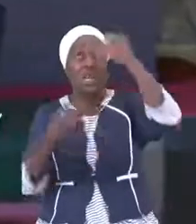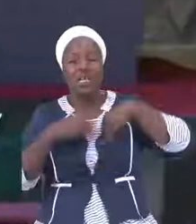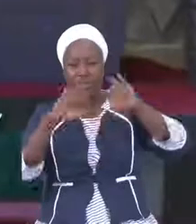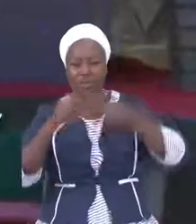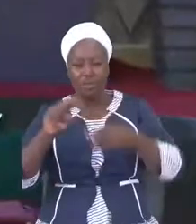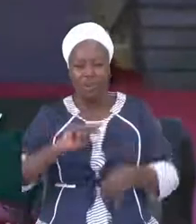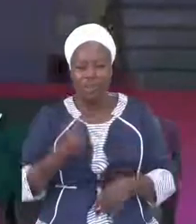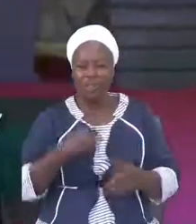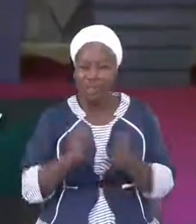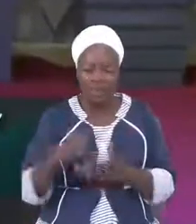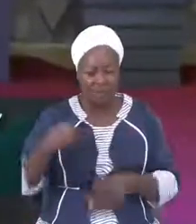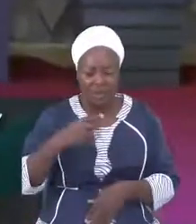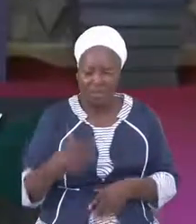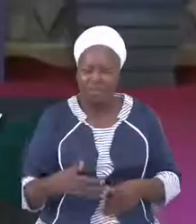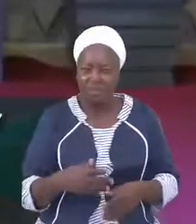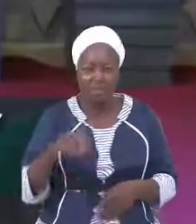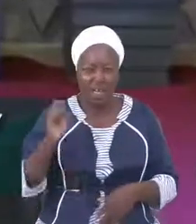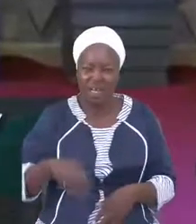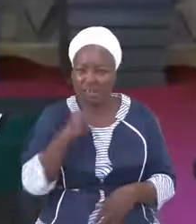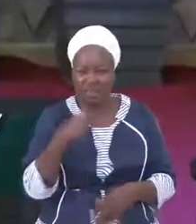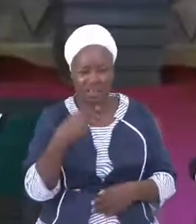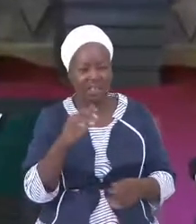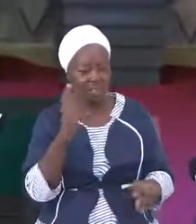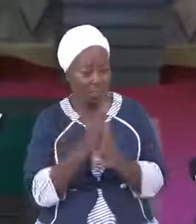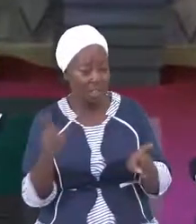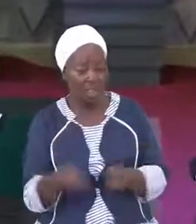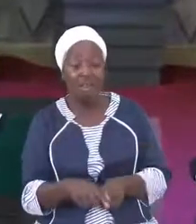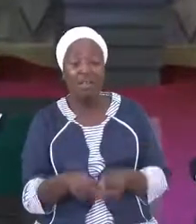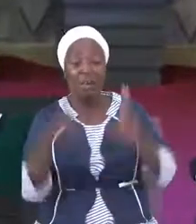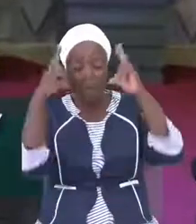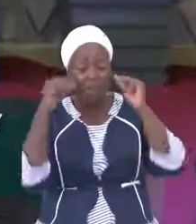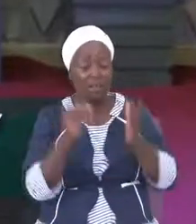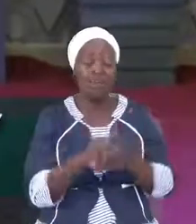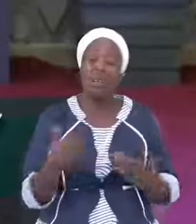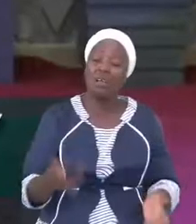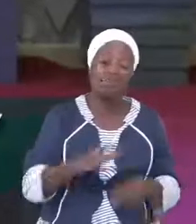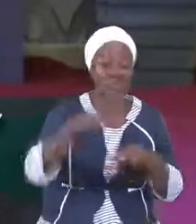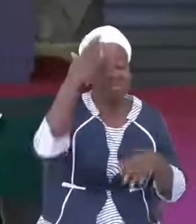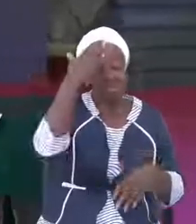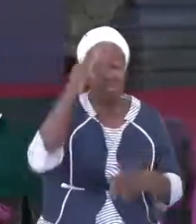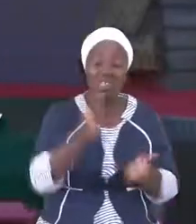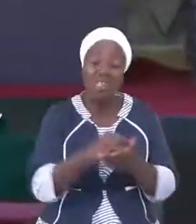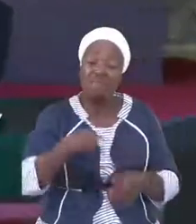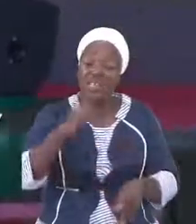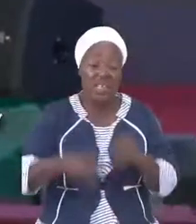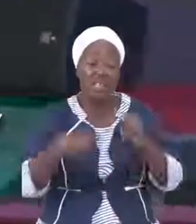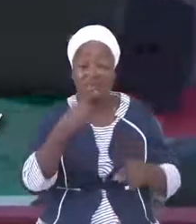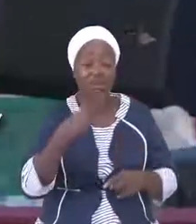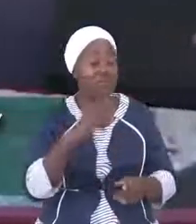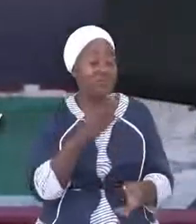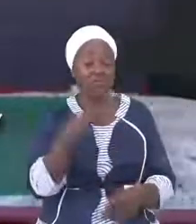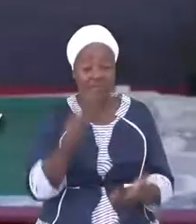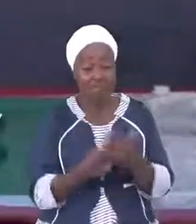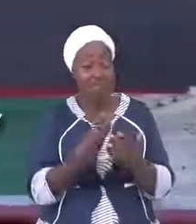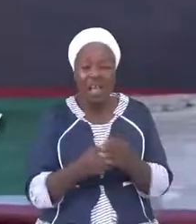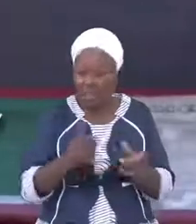donné. Nous ne pouvons pas dire comme Moïse, je ne peux pas. Je suis un bègue, il est notre suffisance, il nous rend